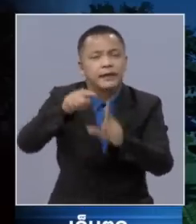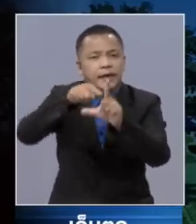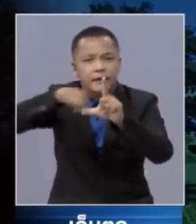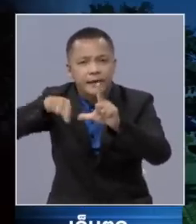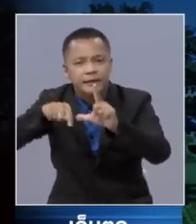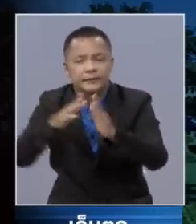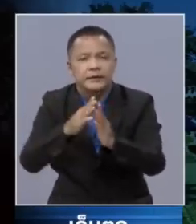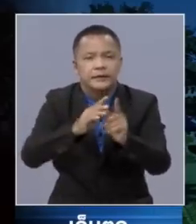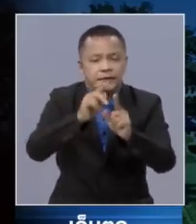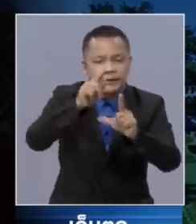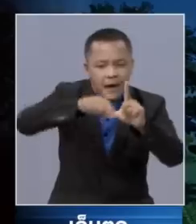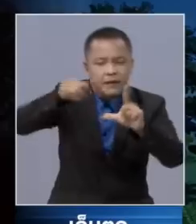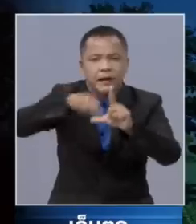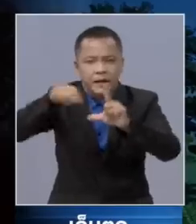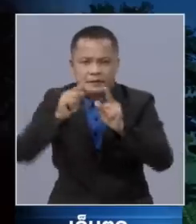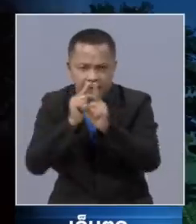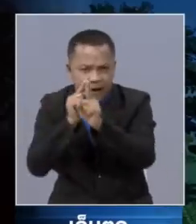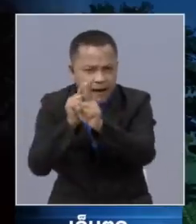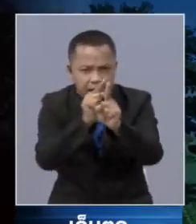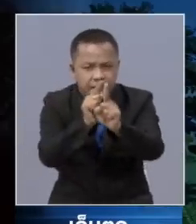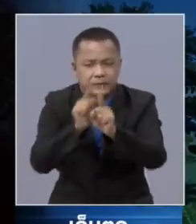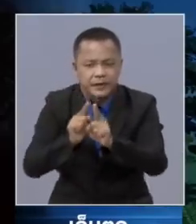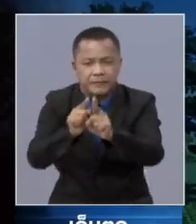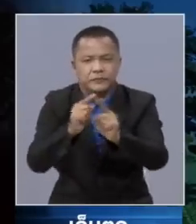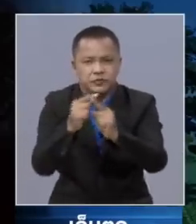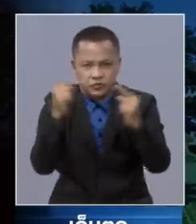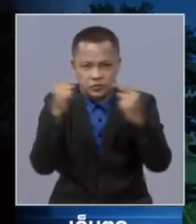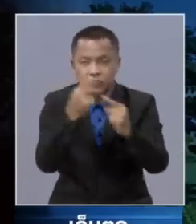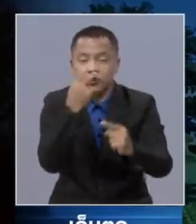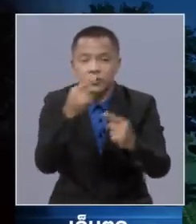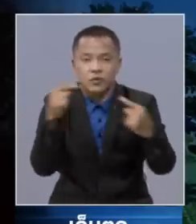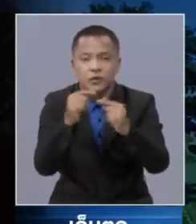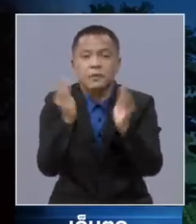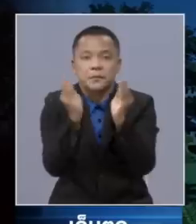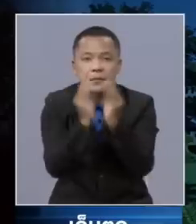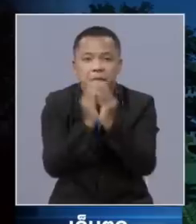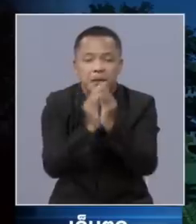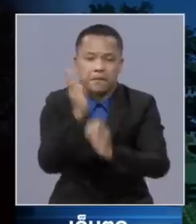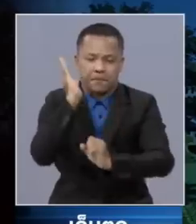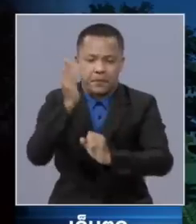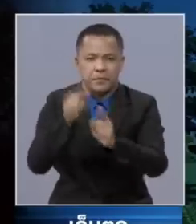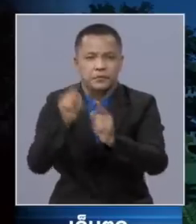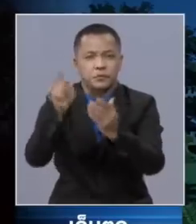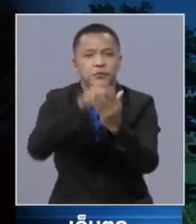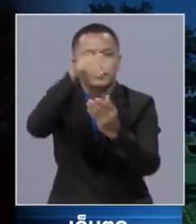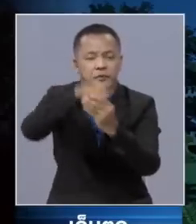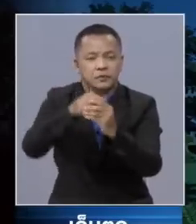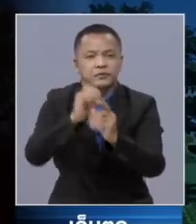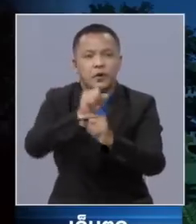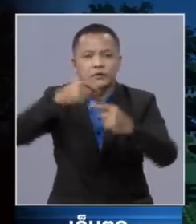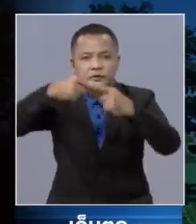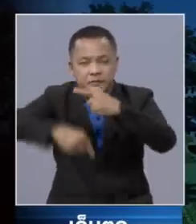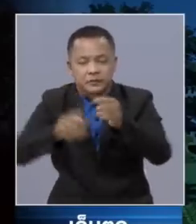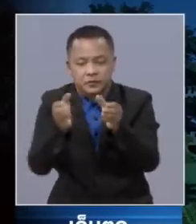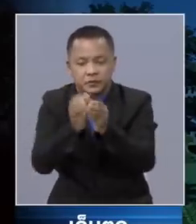ไก่ก้าวไก่ตามมาแบบติดเลยอะ ครับ เนี่ยฮะ อันนี้มันก็สะท้อนในแง่ของคะแนนการลงให้กับสสบัญชีรายชื่ อ บัตรป